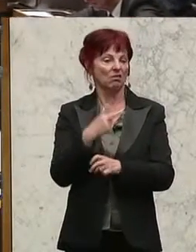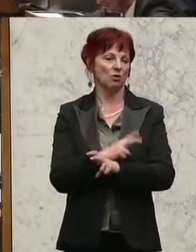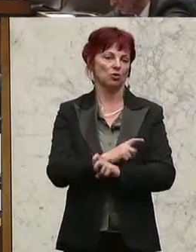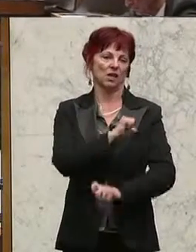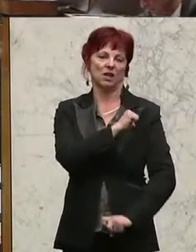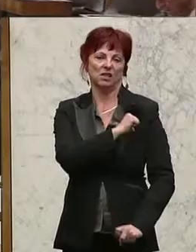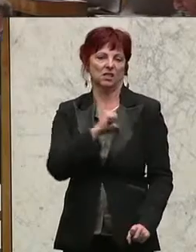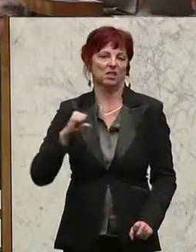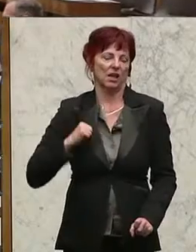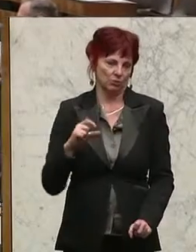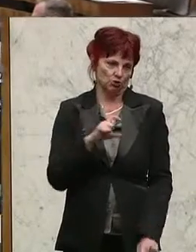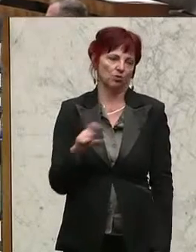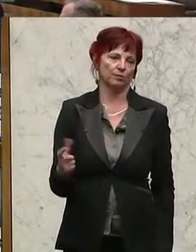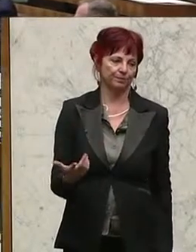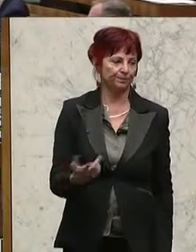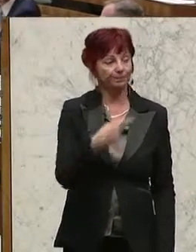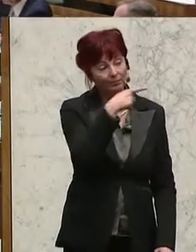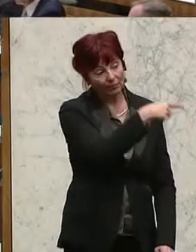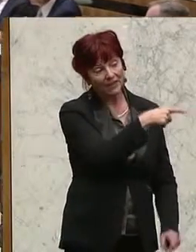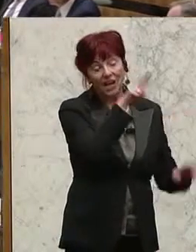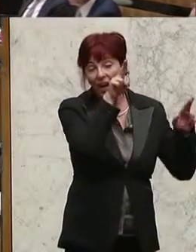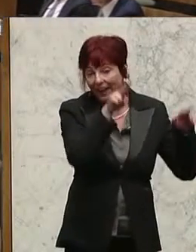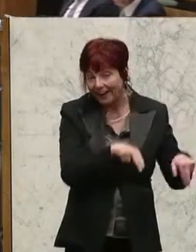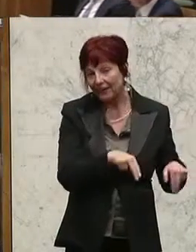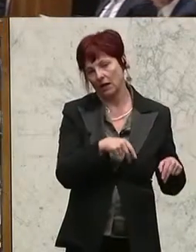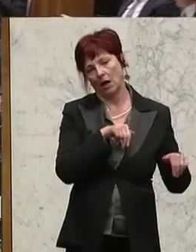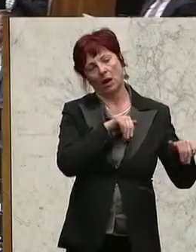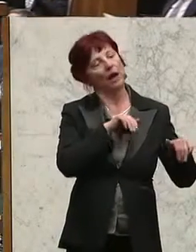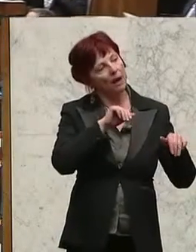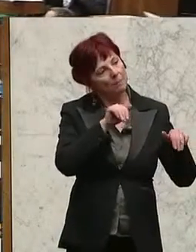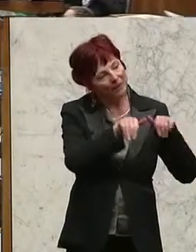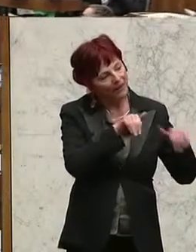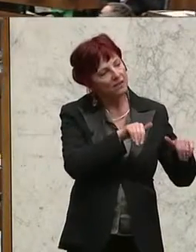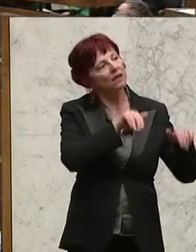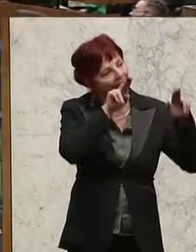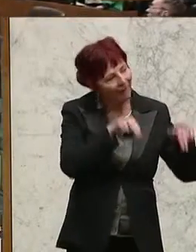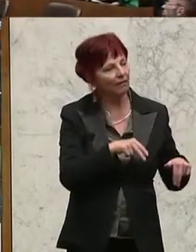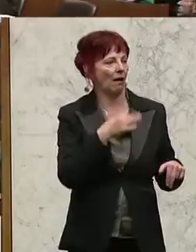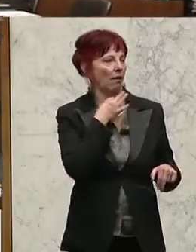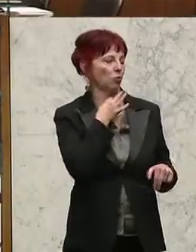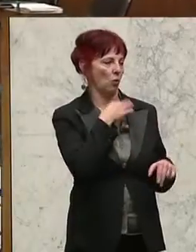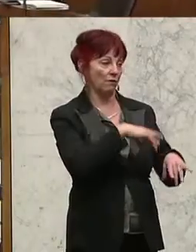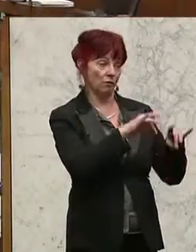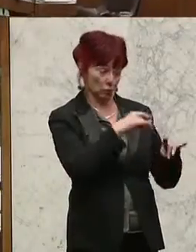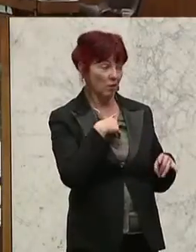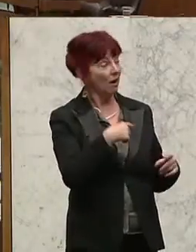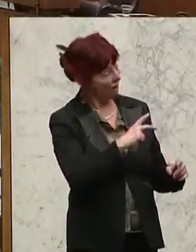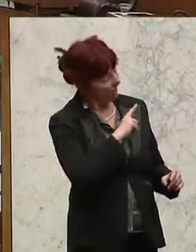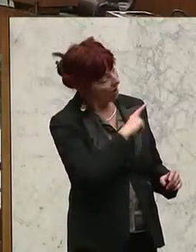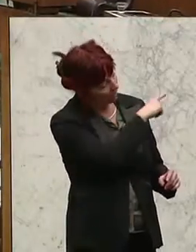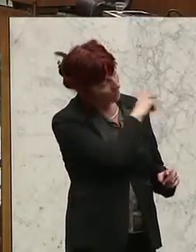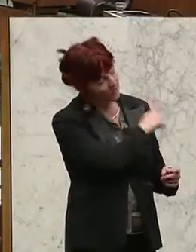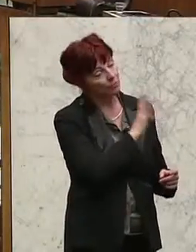Minister, der erste Minister, der da die richtigen Töne findet. Ich erwarte hier deutlich mehr Umsetzung. Letzter Punkt auch hier